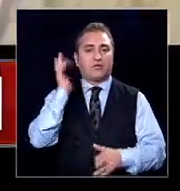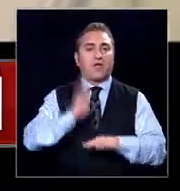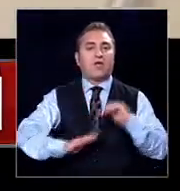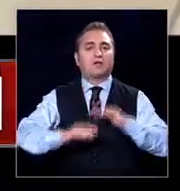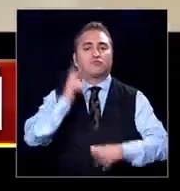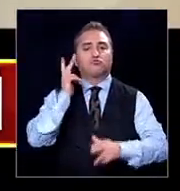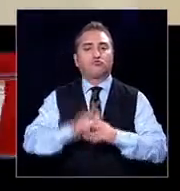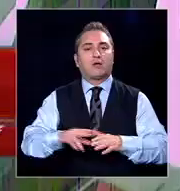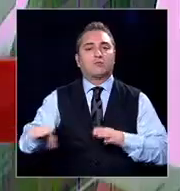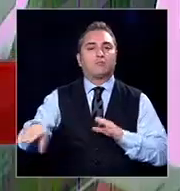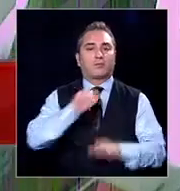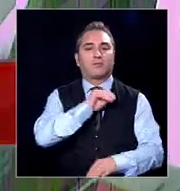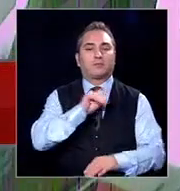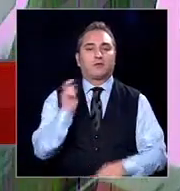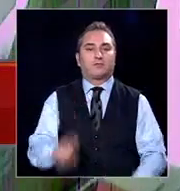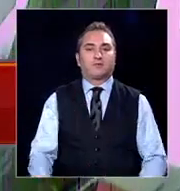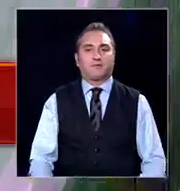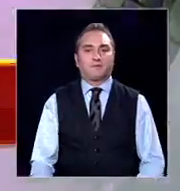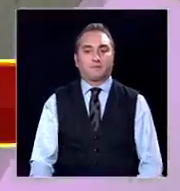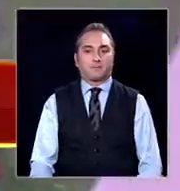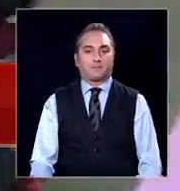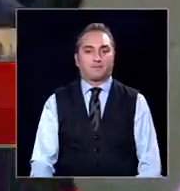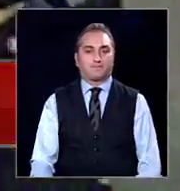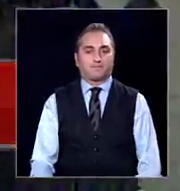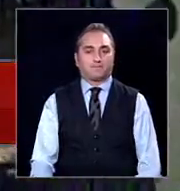çabukluğuyla telefonu çalmıştı.